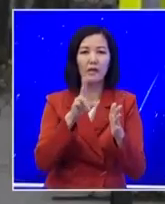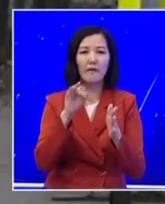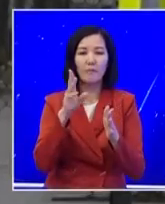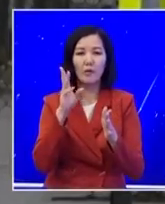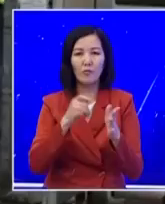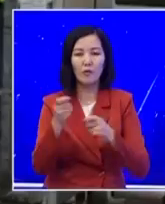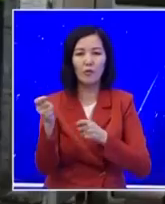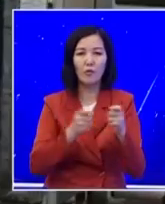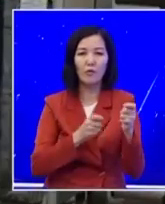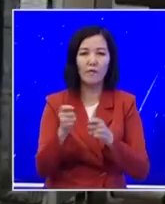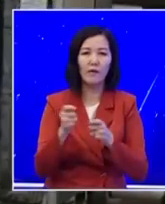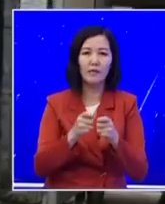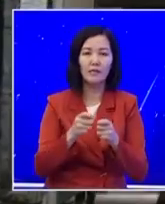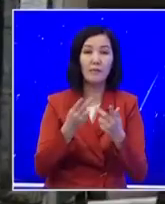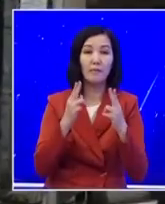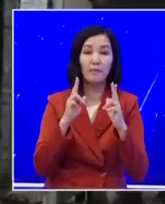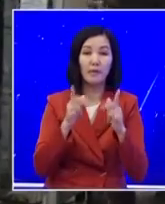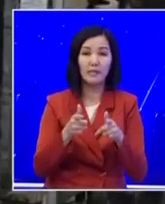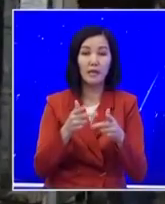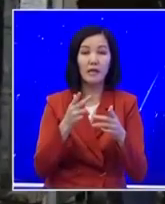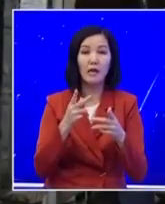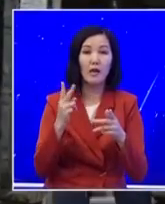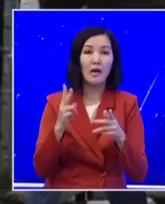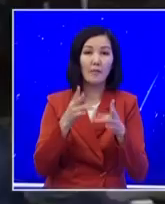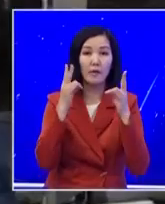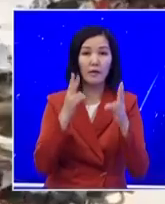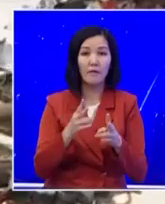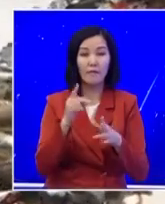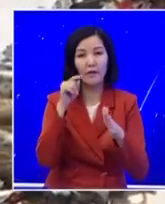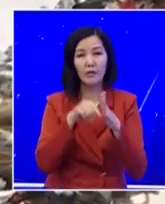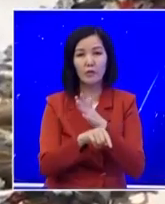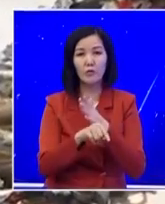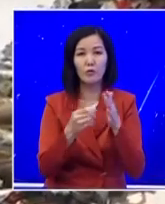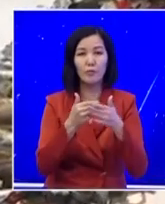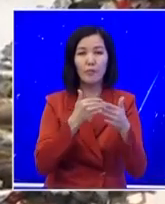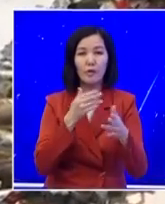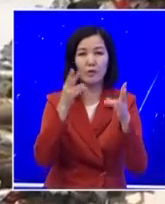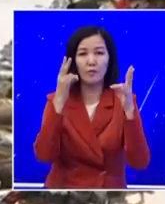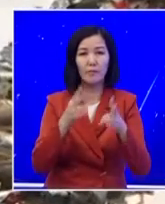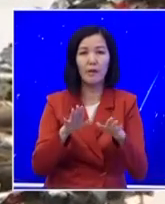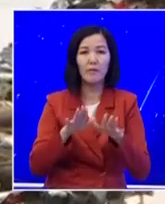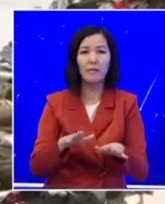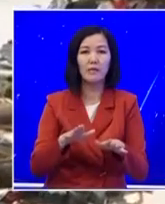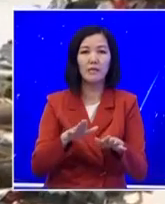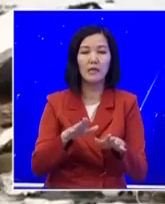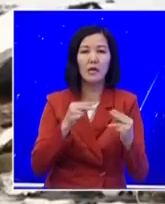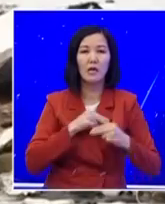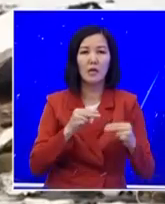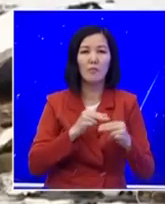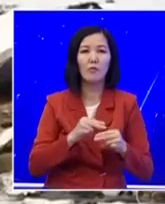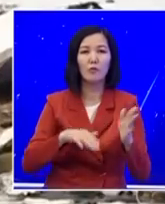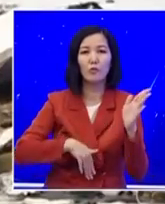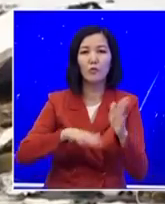Эфиопии. Руководство Boeing признало, что в обоих случаях на борту воздушных судов перед крушением имел место сбой в работе системы